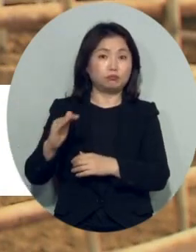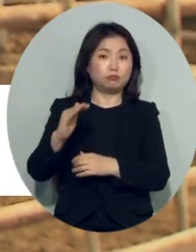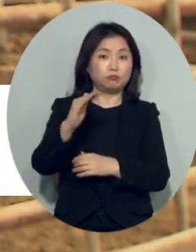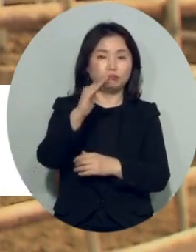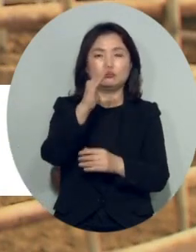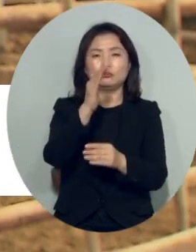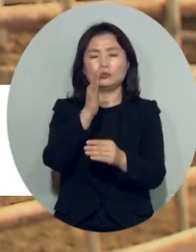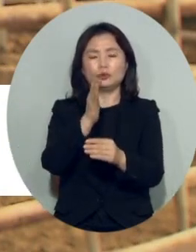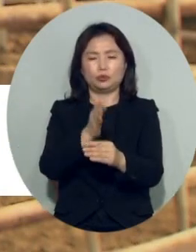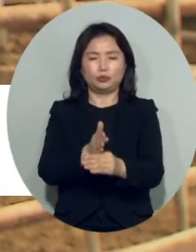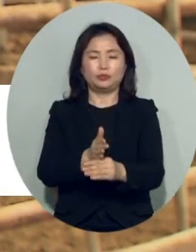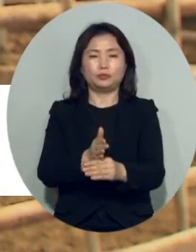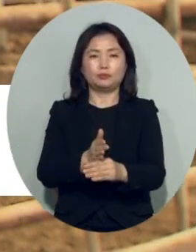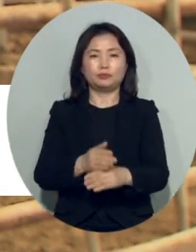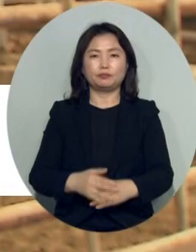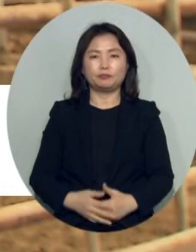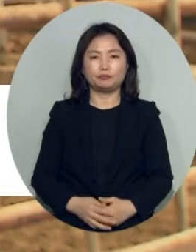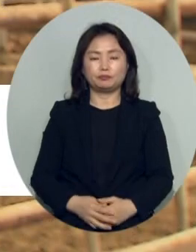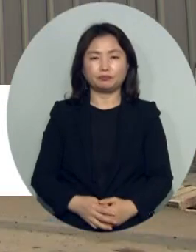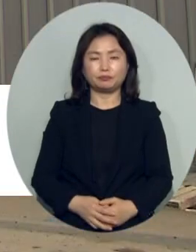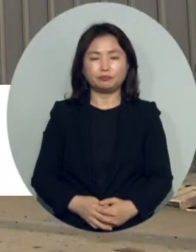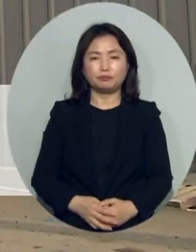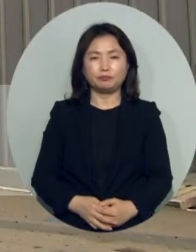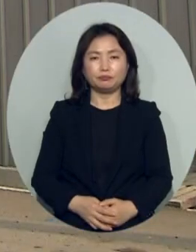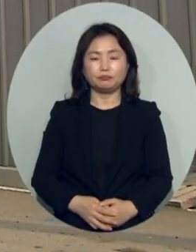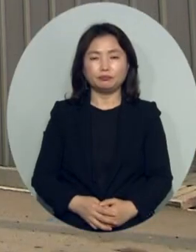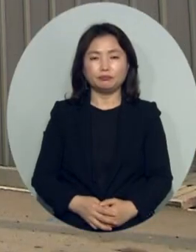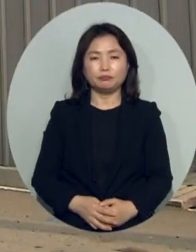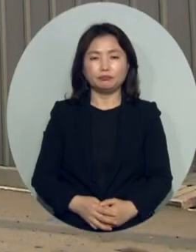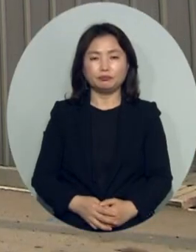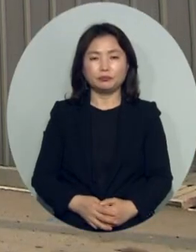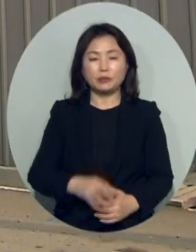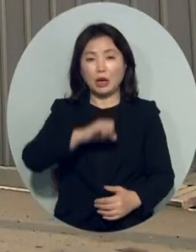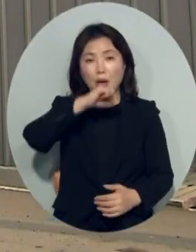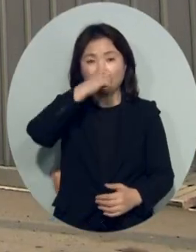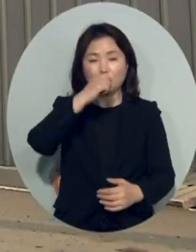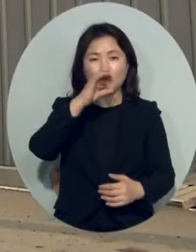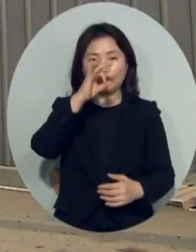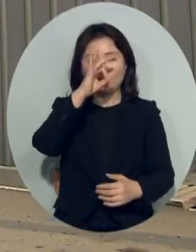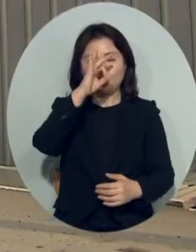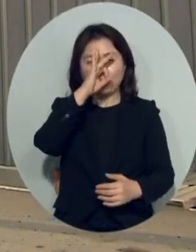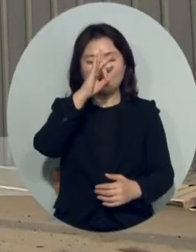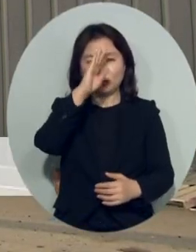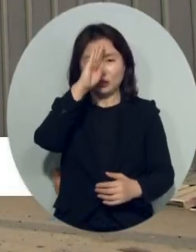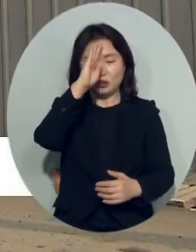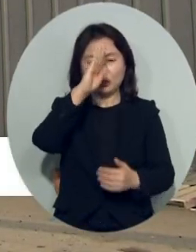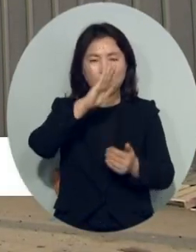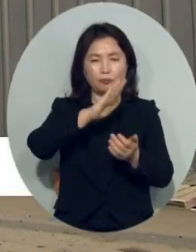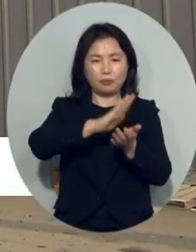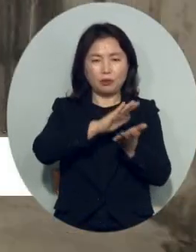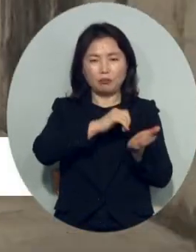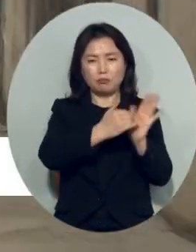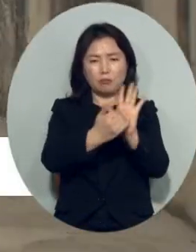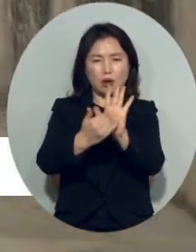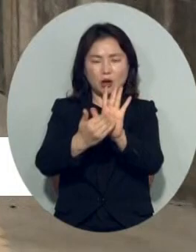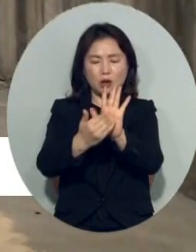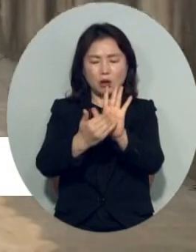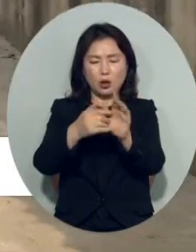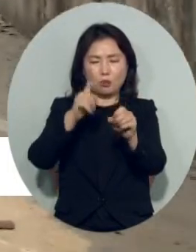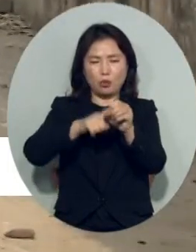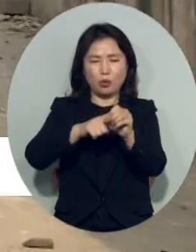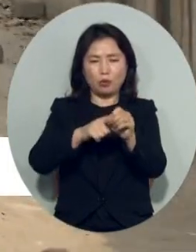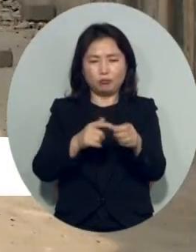거는 수직 상승하고 있다면 아프리카 돼지 열병을 막기 위해 출입문을 걸어